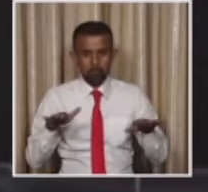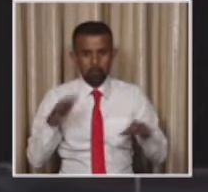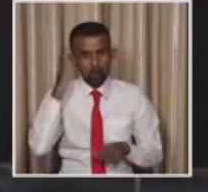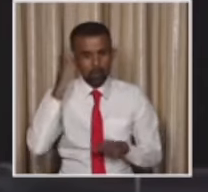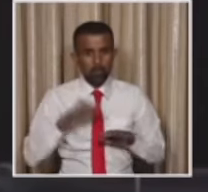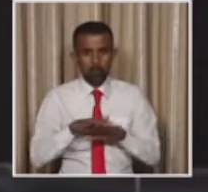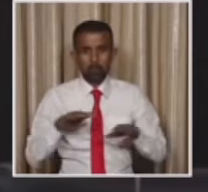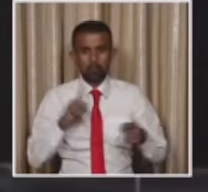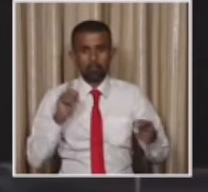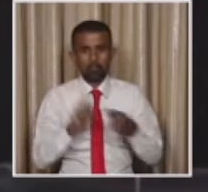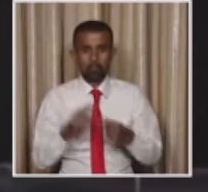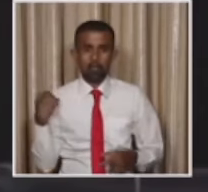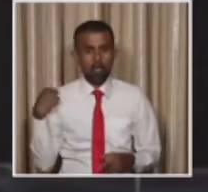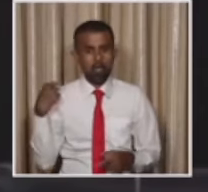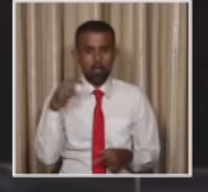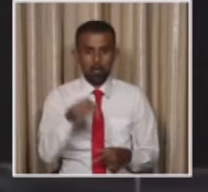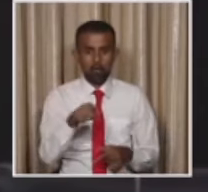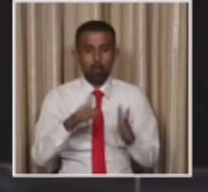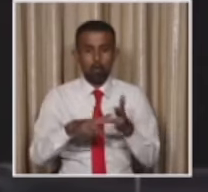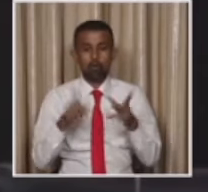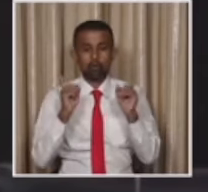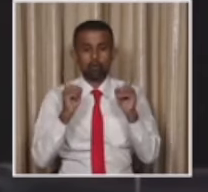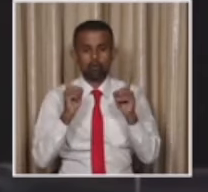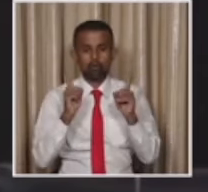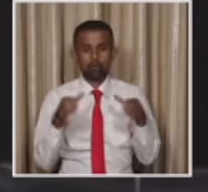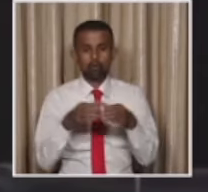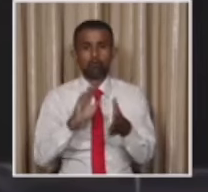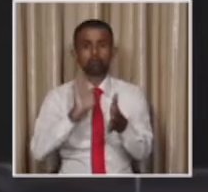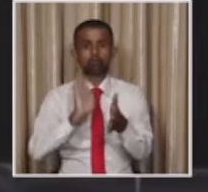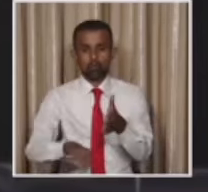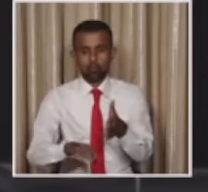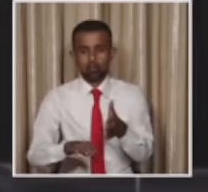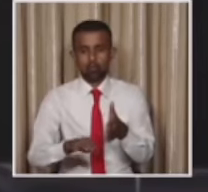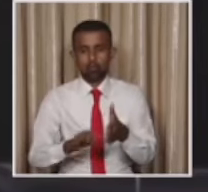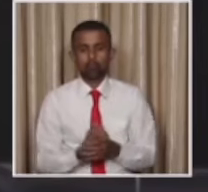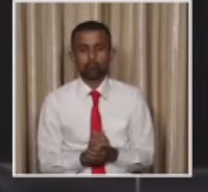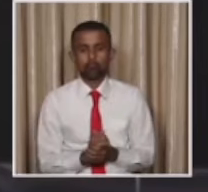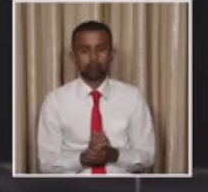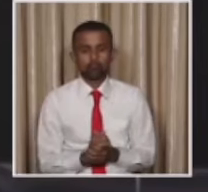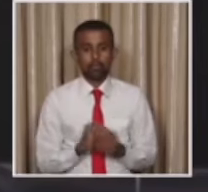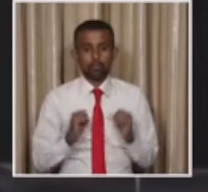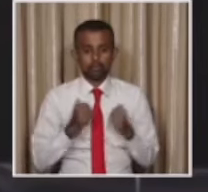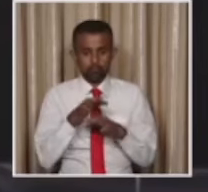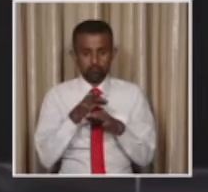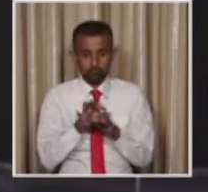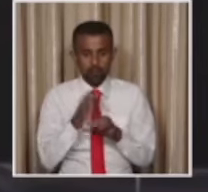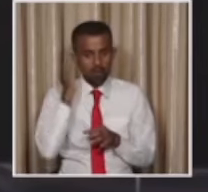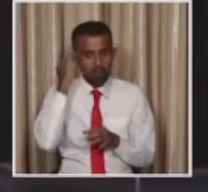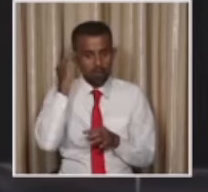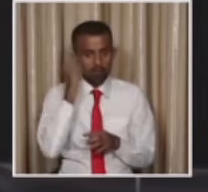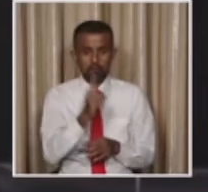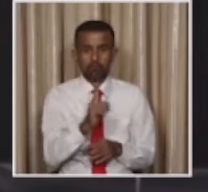කාන්තා පිහිනුම් එකට තරඟ කරන්න ආවා. ඔලිම්පික් ක්‍රීඩා කමිටුව ප්‍රතික්ෂේප කළා. ඒ කියන්නේ ජීව විද්‍යාත්මක කාන්තාවකට